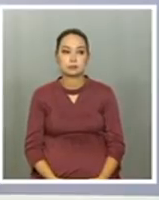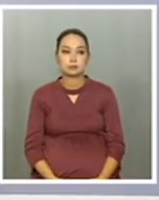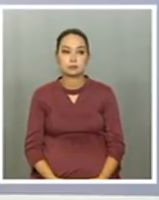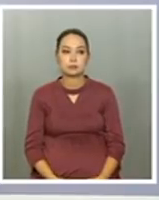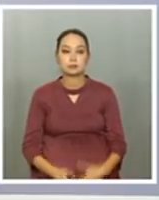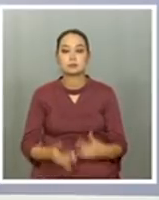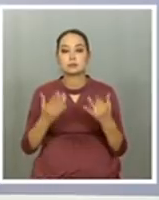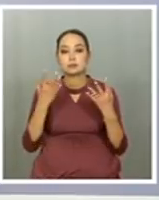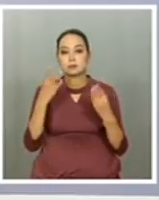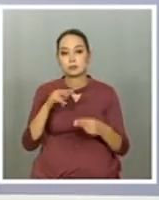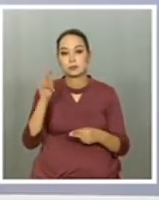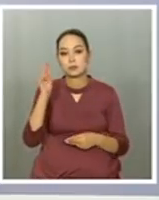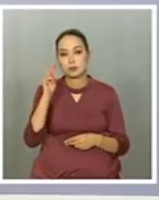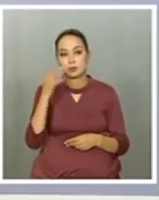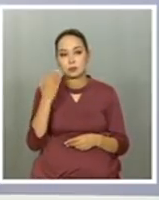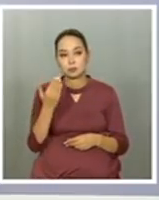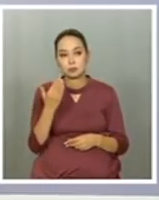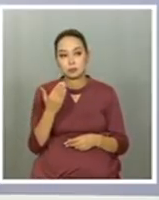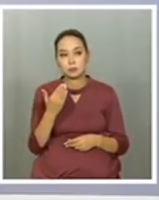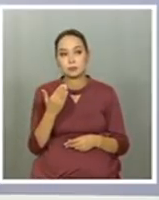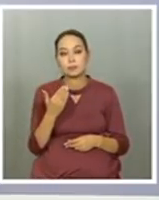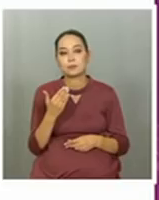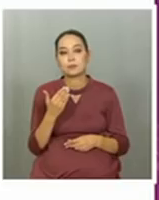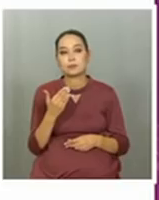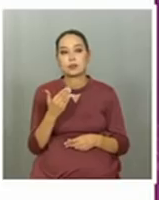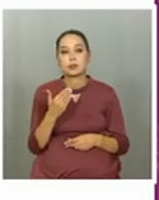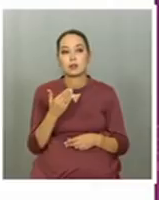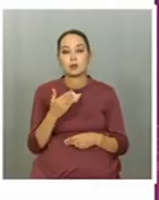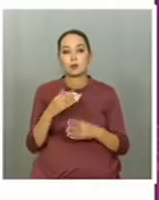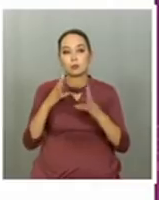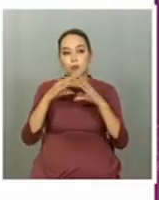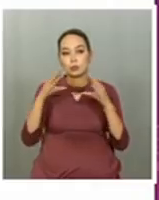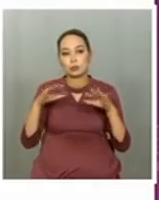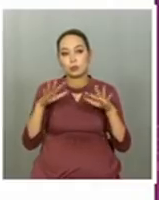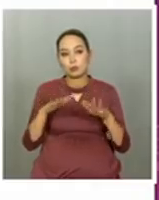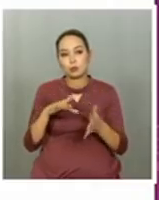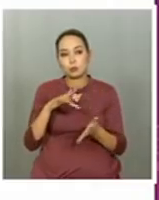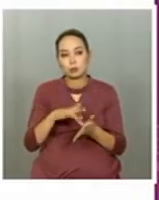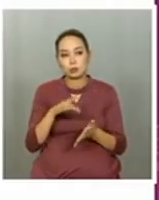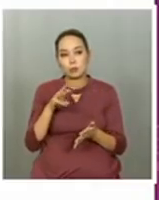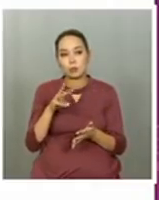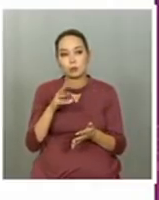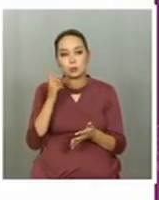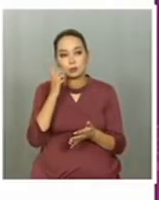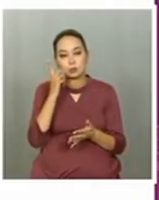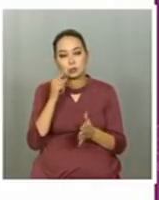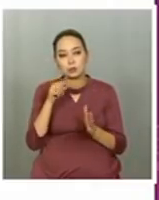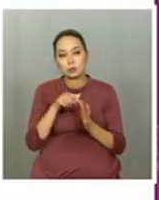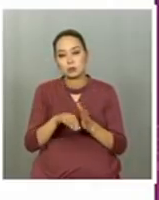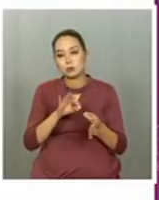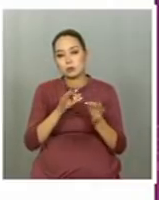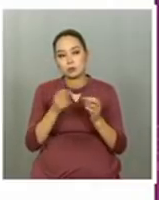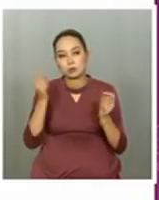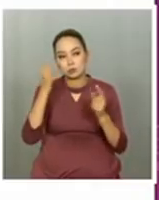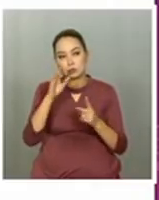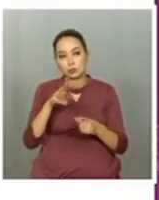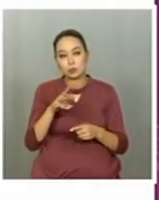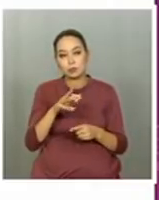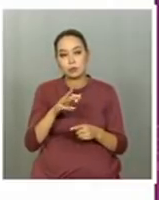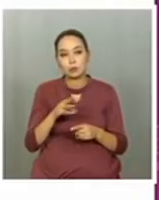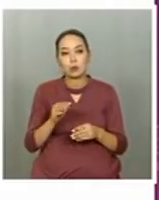Бүгінгі сабақта бұлттық ортада мобильді қосымша интерфейсін құруды үйренесіз. Мобильді қосымша дегеніміз